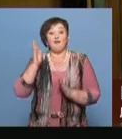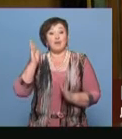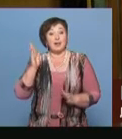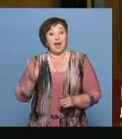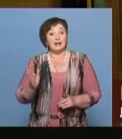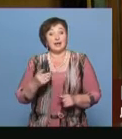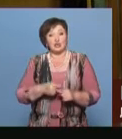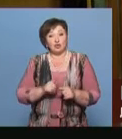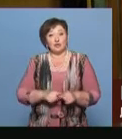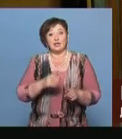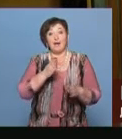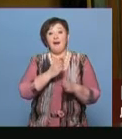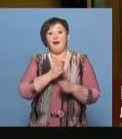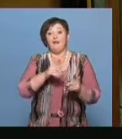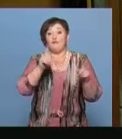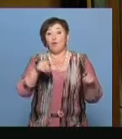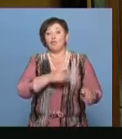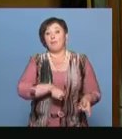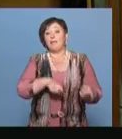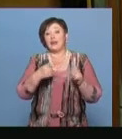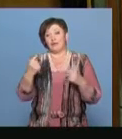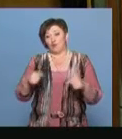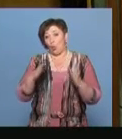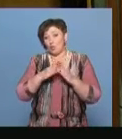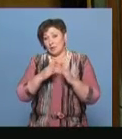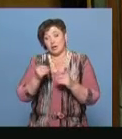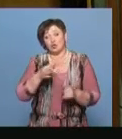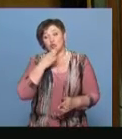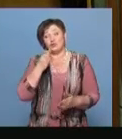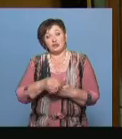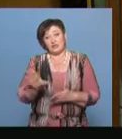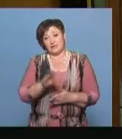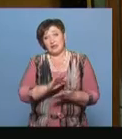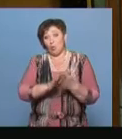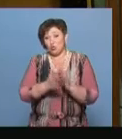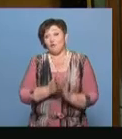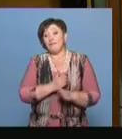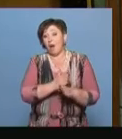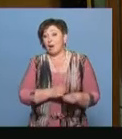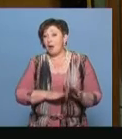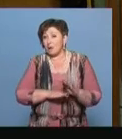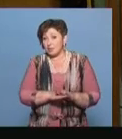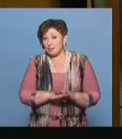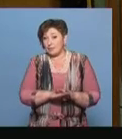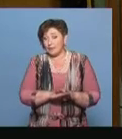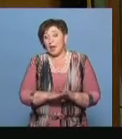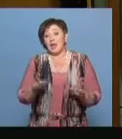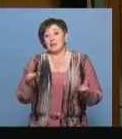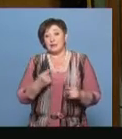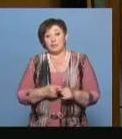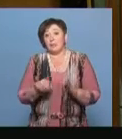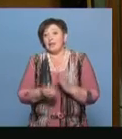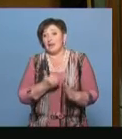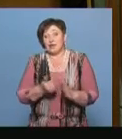что эти фонды переедут в другое здание, которое будет отвечать всем условиям хранения, потому что на данный момент нам не